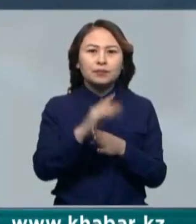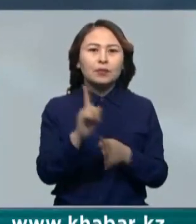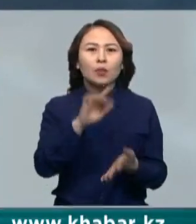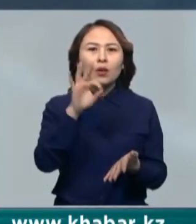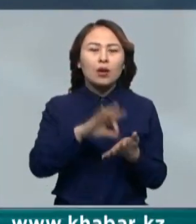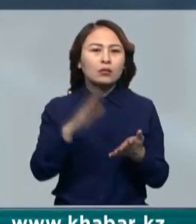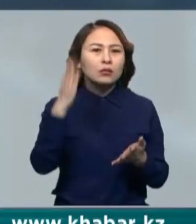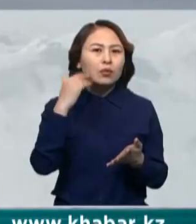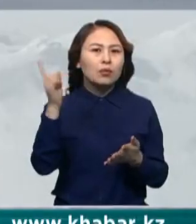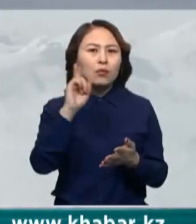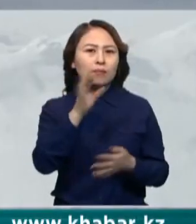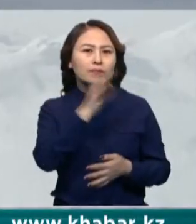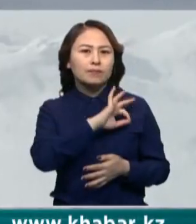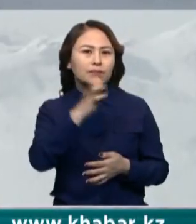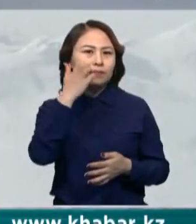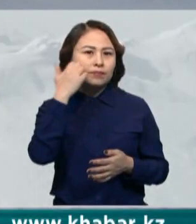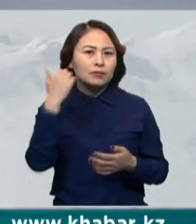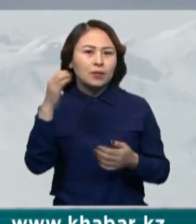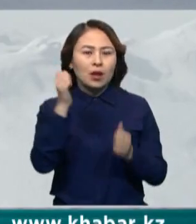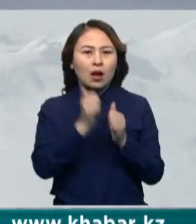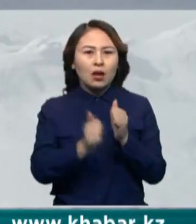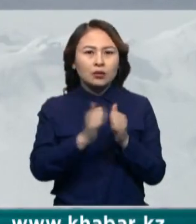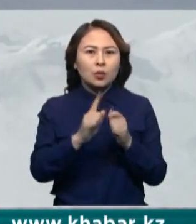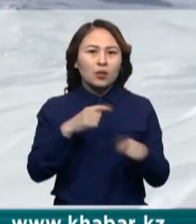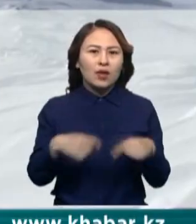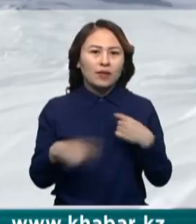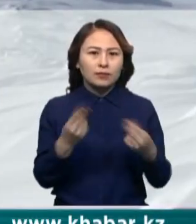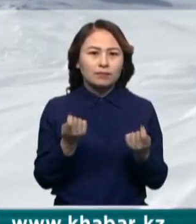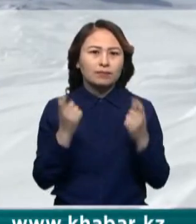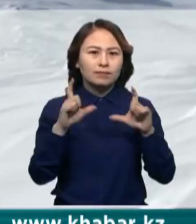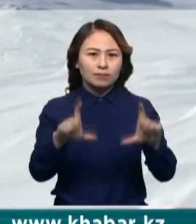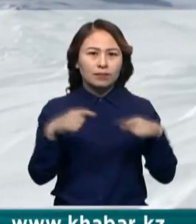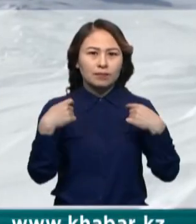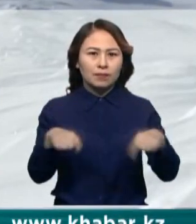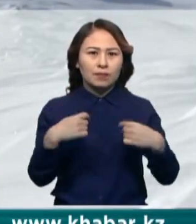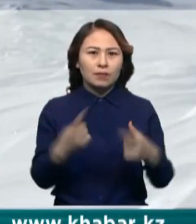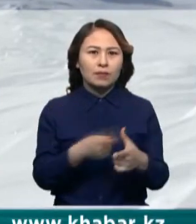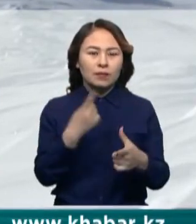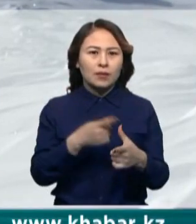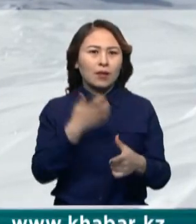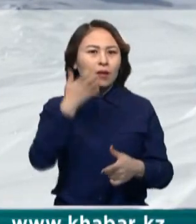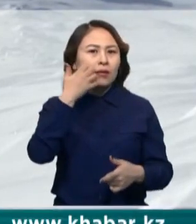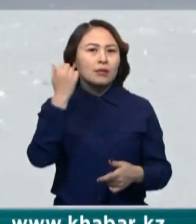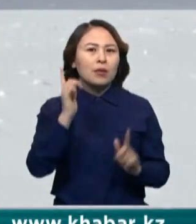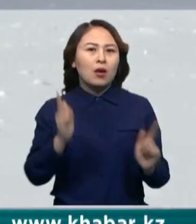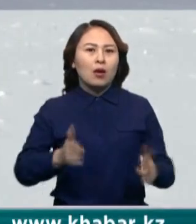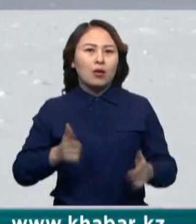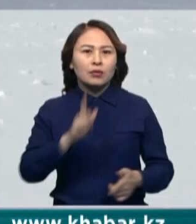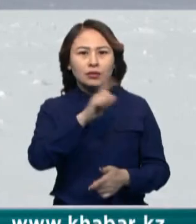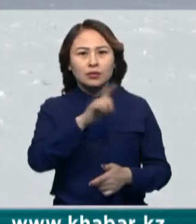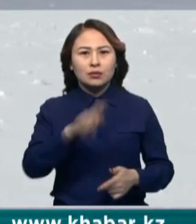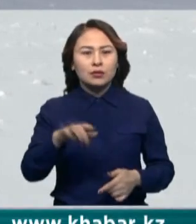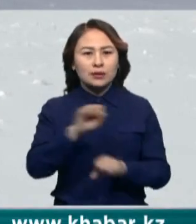мақсаты оңтайлы сәтті пайдаланып, халыққа күнделікті қажет тауарлардың бағасын қымбаттатып, оңай олжа тапқысы келетін пысықайлардың